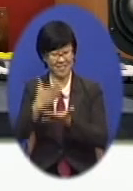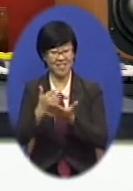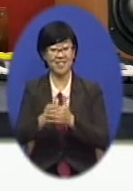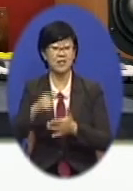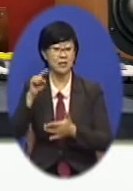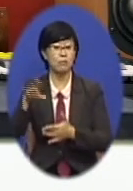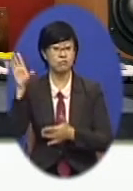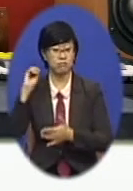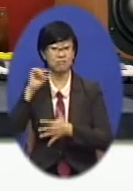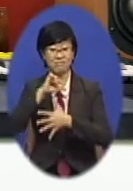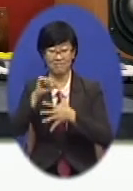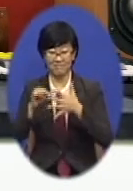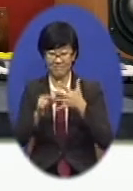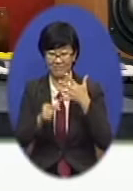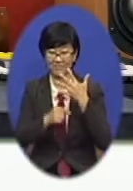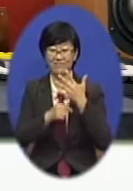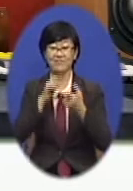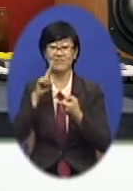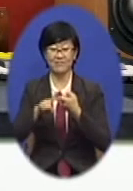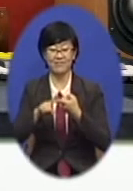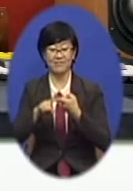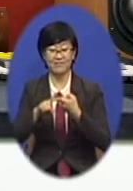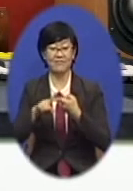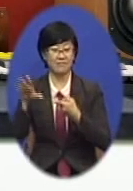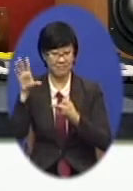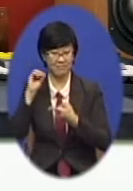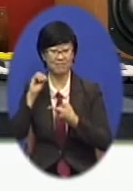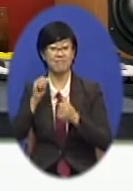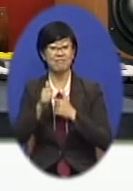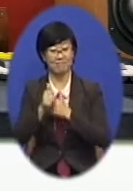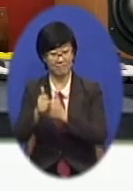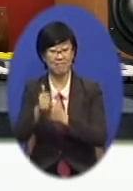그대로 듣다 보면 어떻게 하십시오 하는 멘트가 나오니까요.